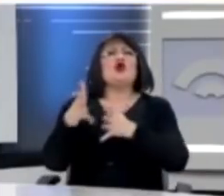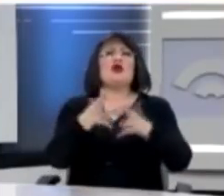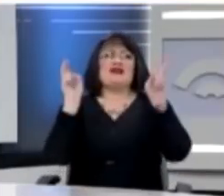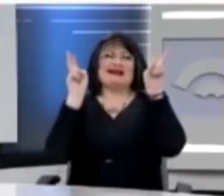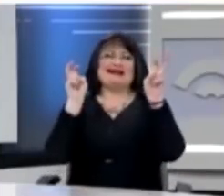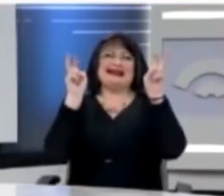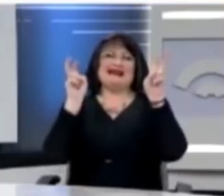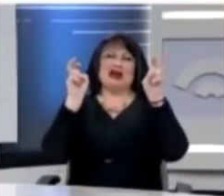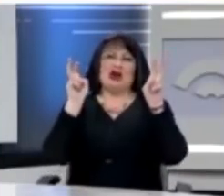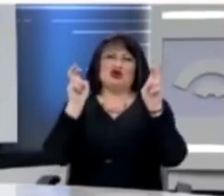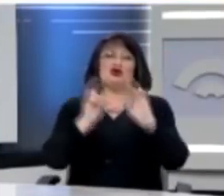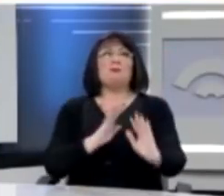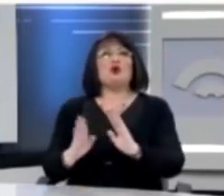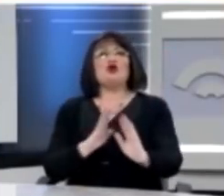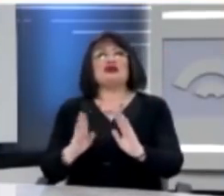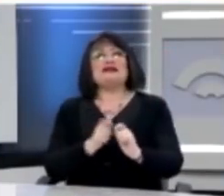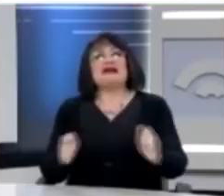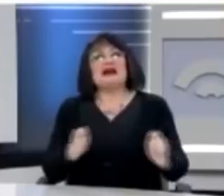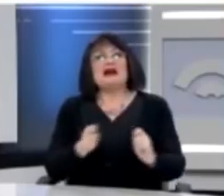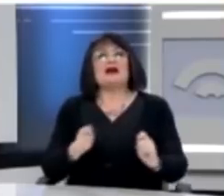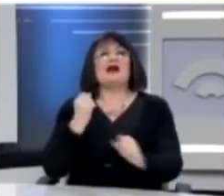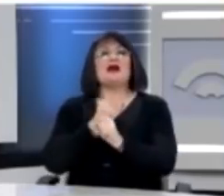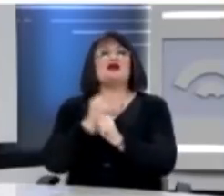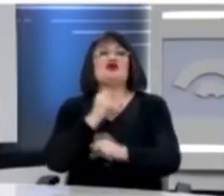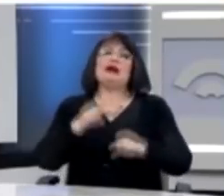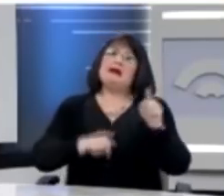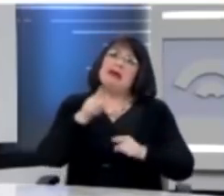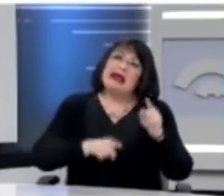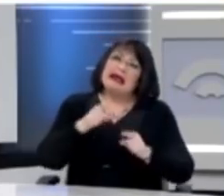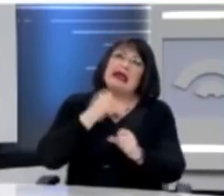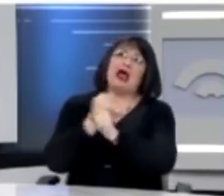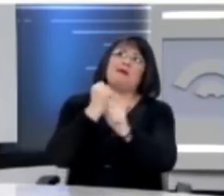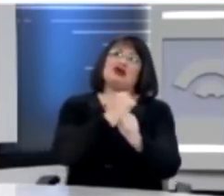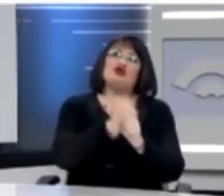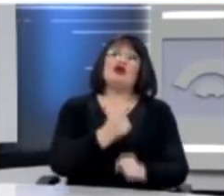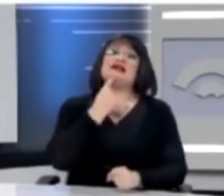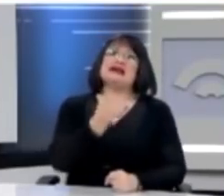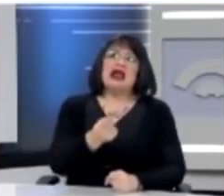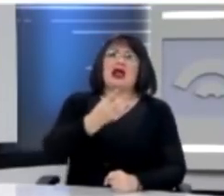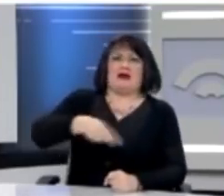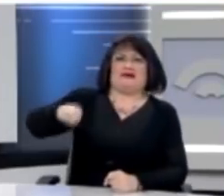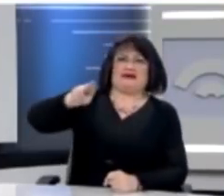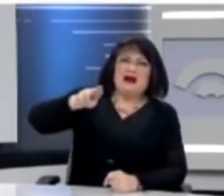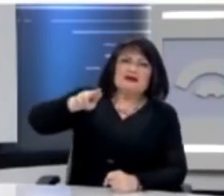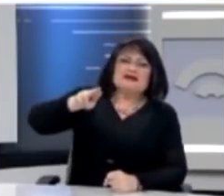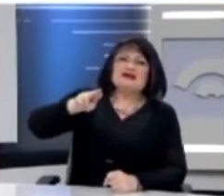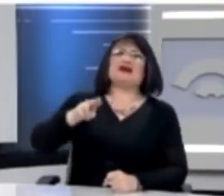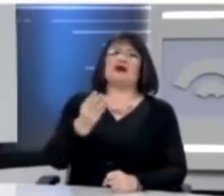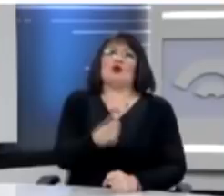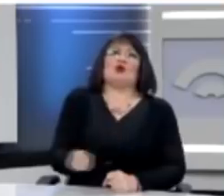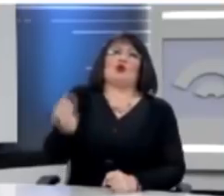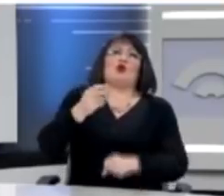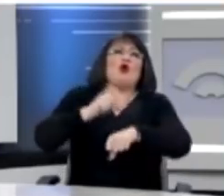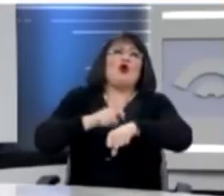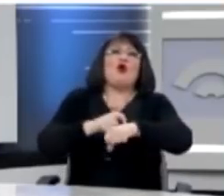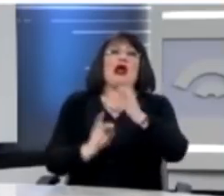τίτλο «Μέτρα προστασίας εργαζομένων μερικής απασχόλησης», προβλέποντας προσάυξηση για την πρόσθετη ώρα